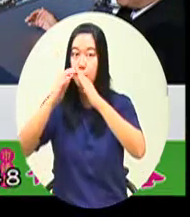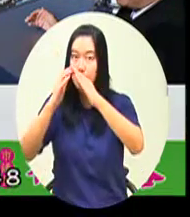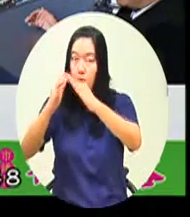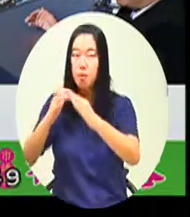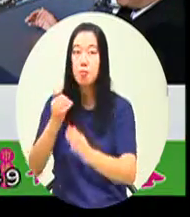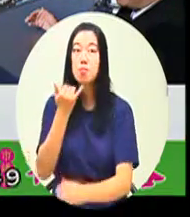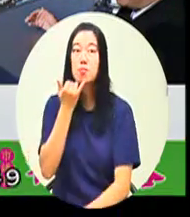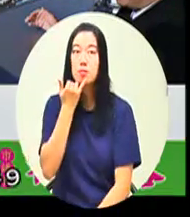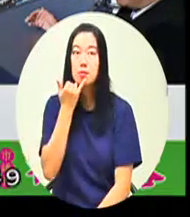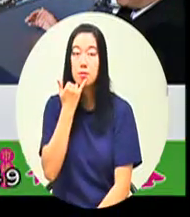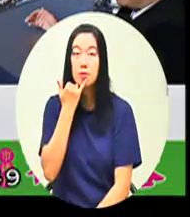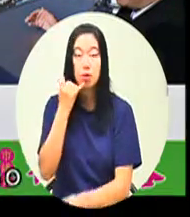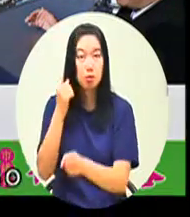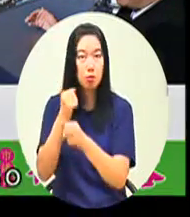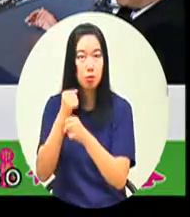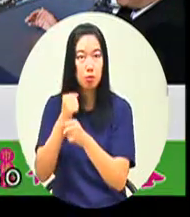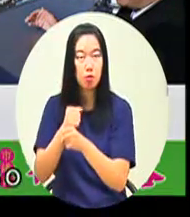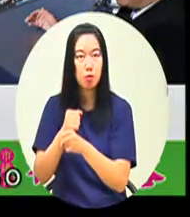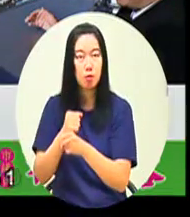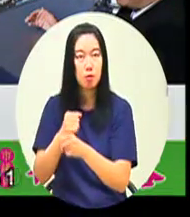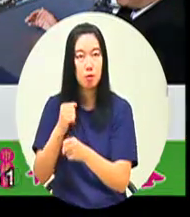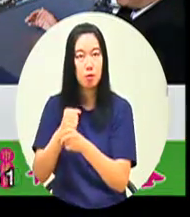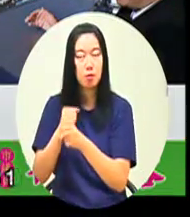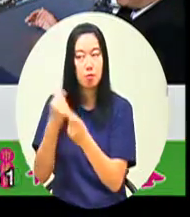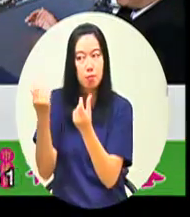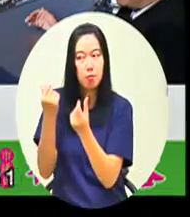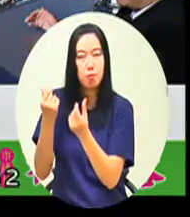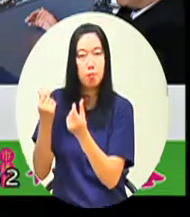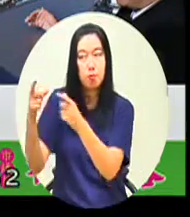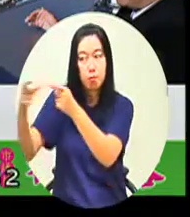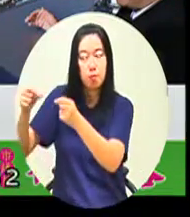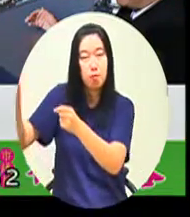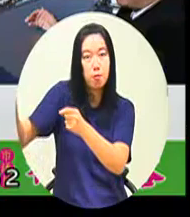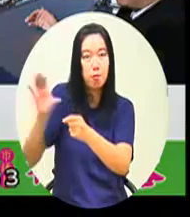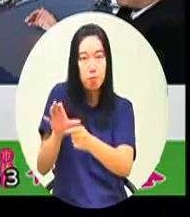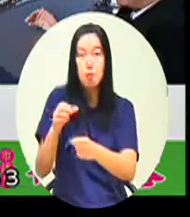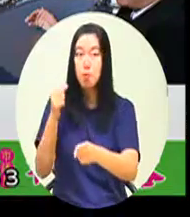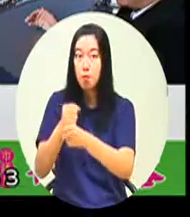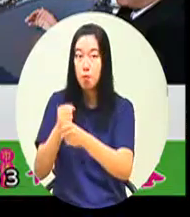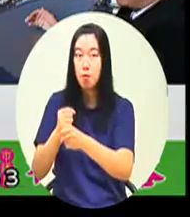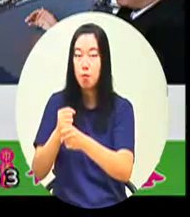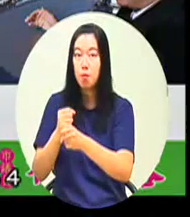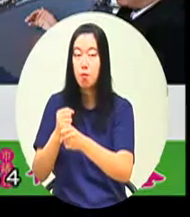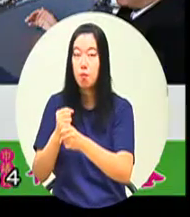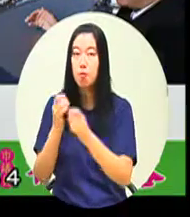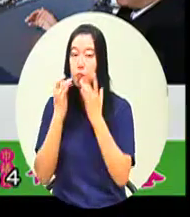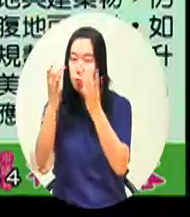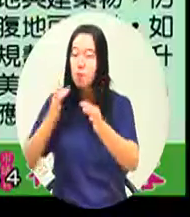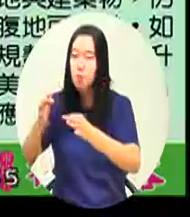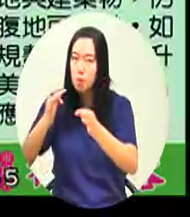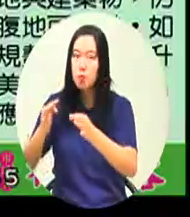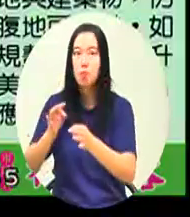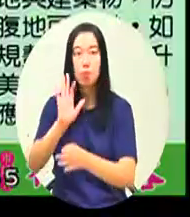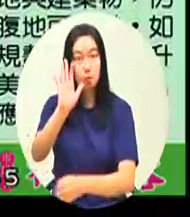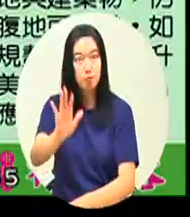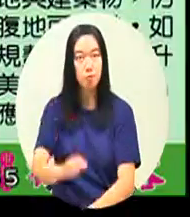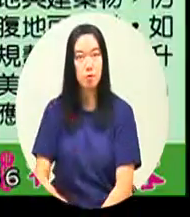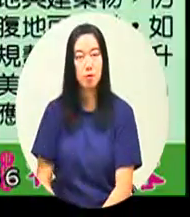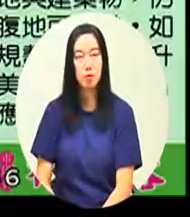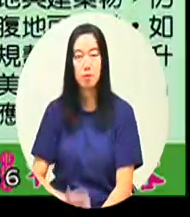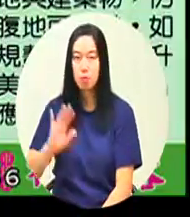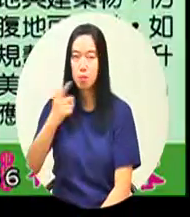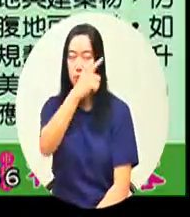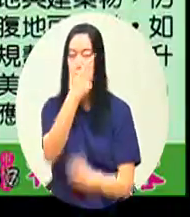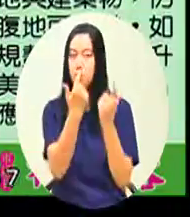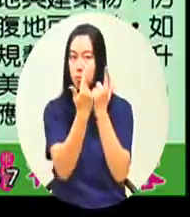来这内市东京的足地市场，咱真正有这个条件。但是台北，